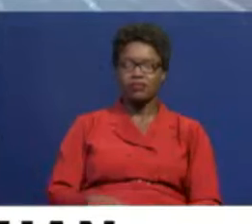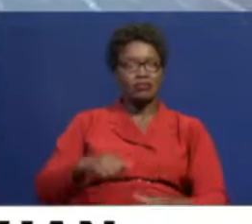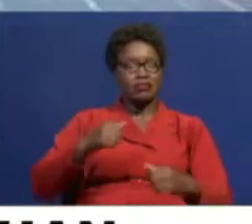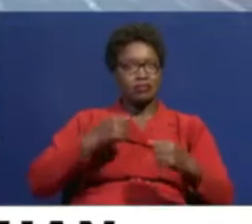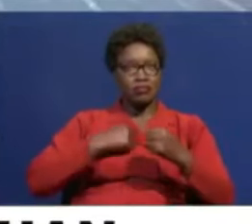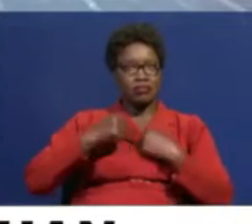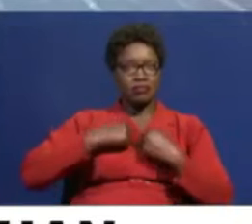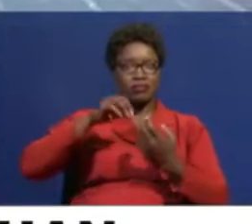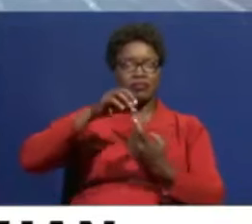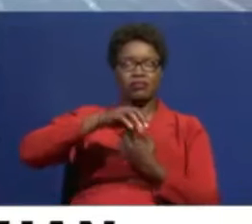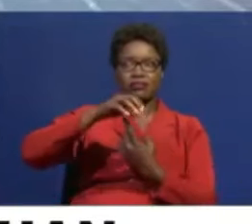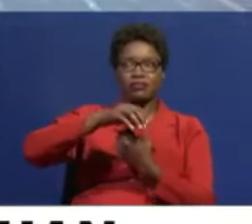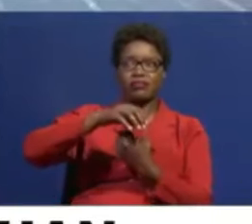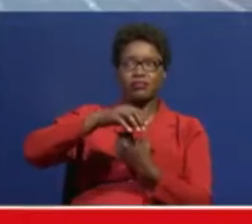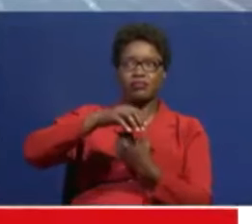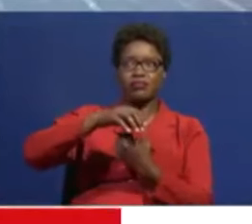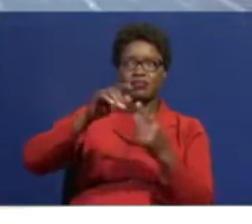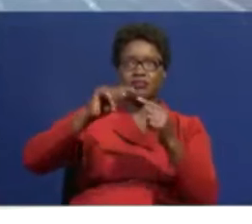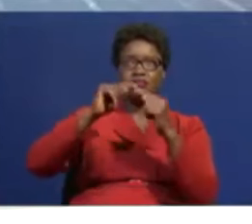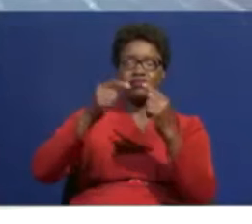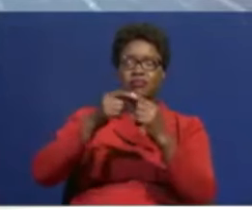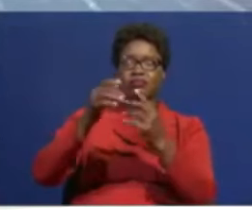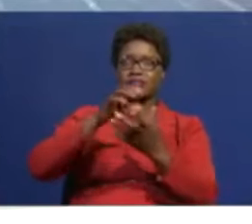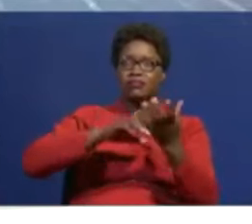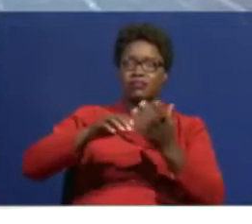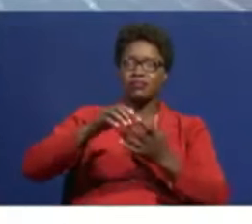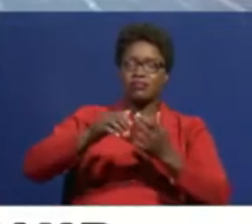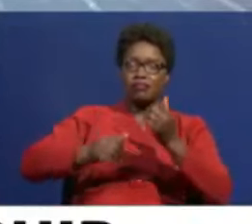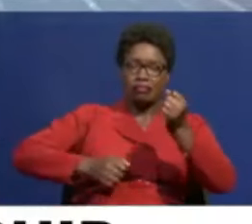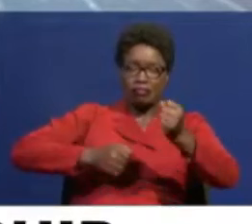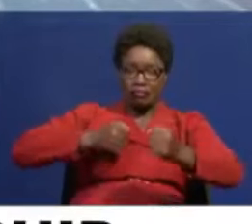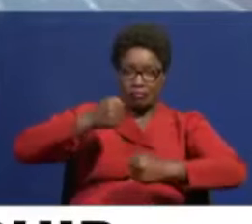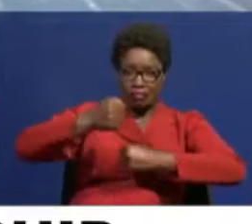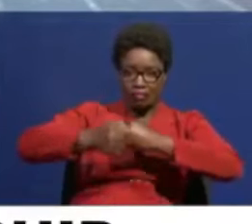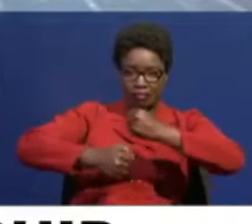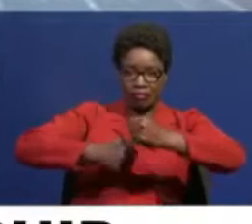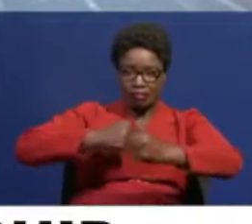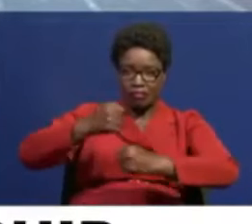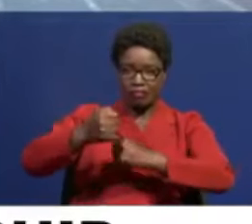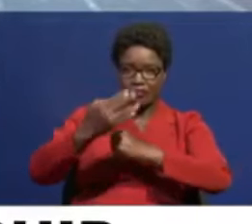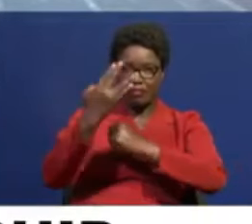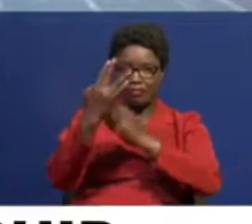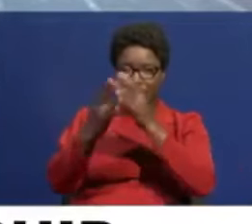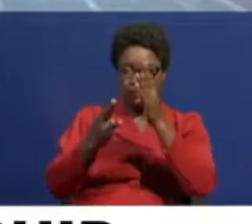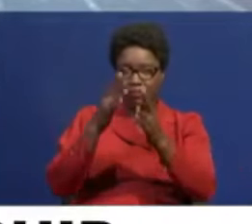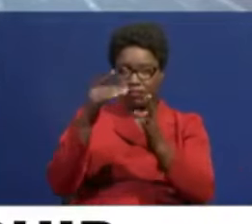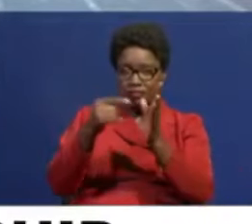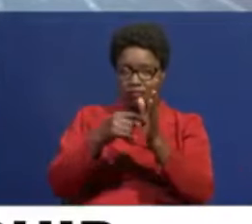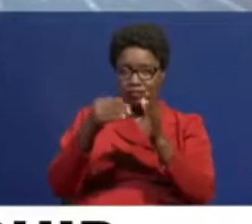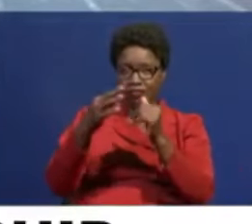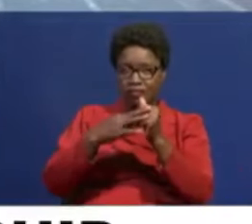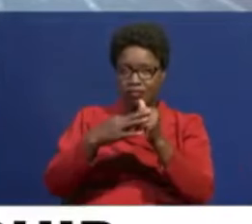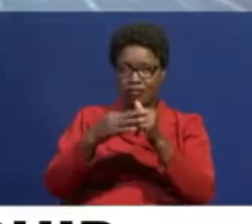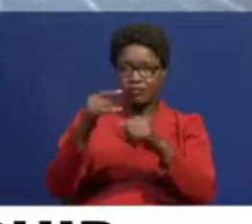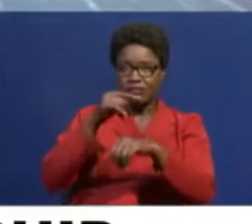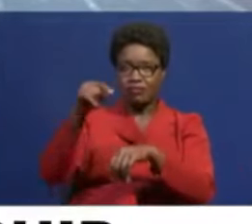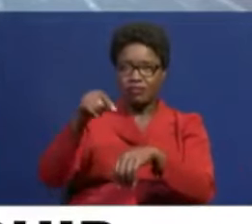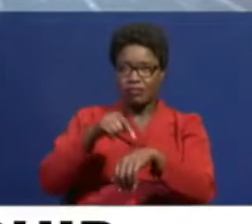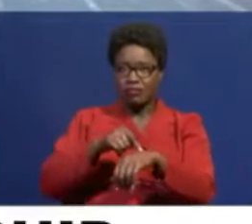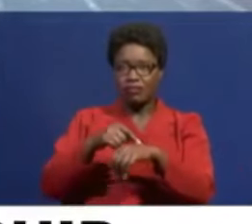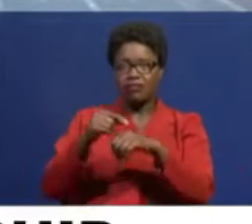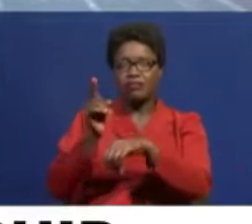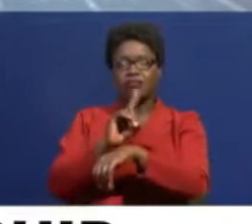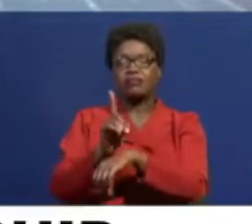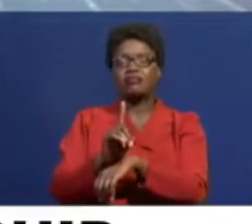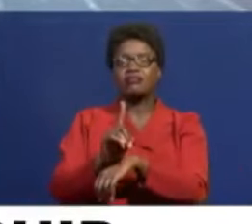Rwanda ndio mabingwa wa mashindano ya timu mseto ya uendeshaji baiskeli baada ya kukamilisha umbali wa kilomita 44.8 kwa muda wa saa 1 na sekunde